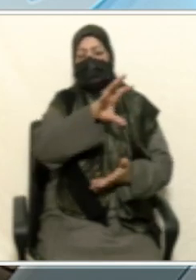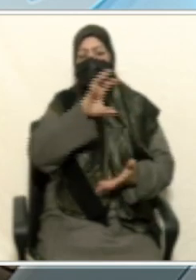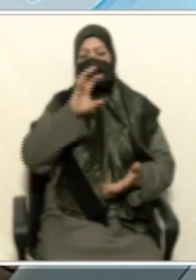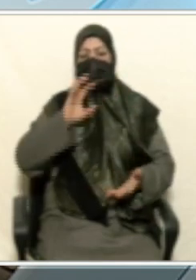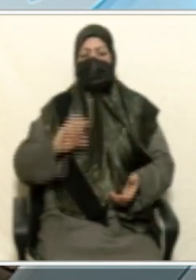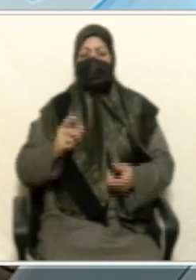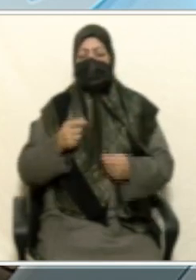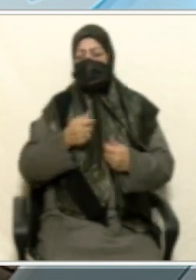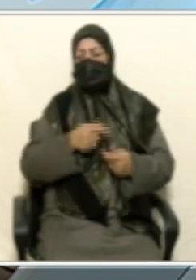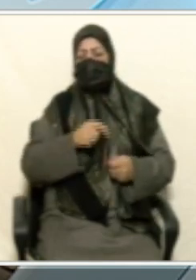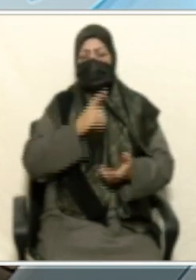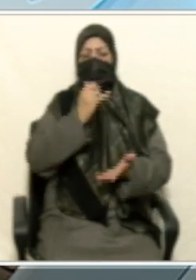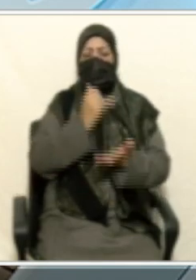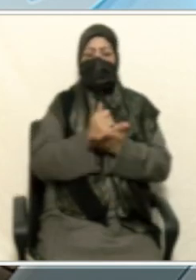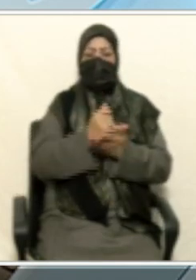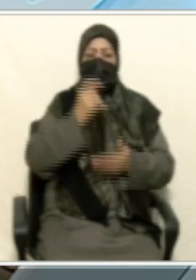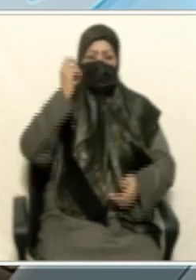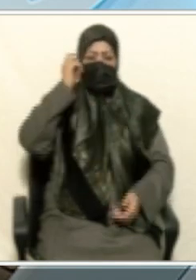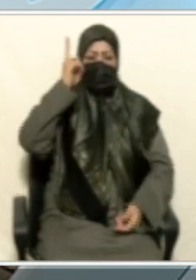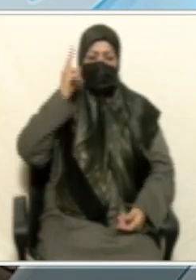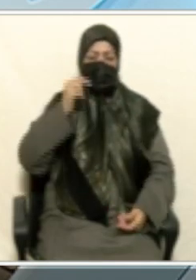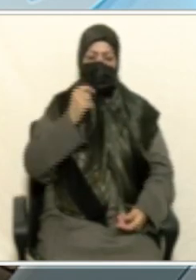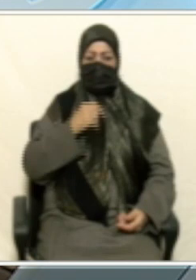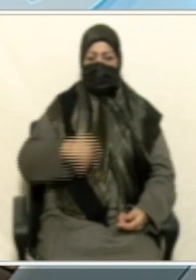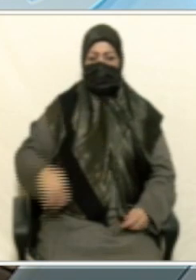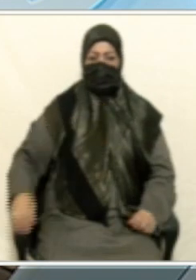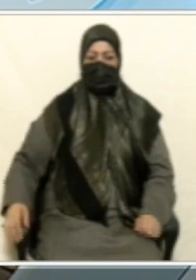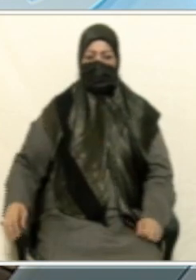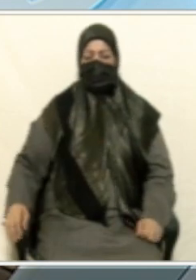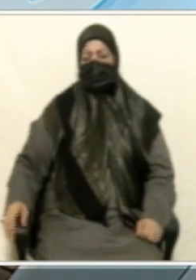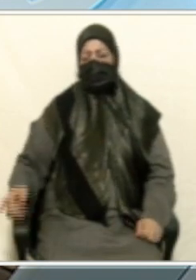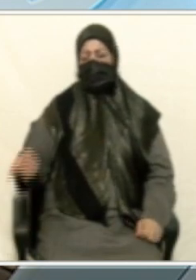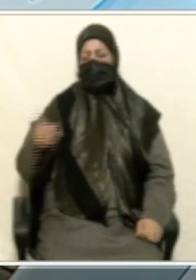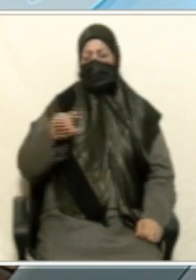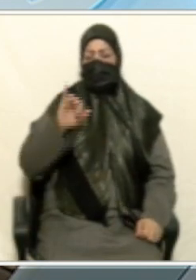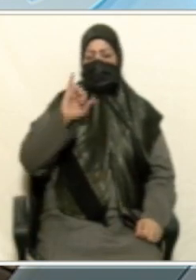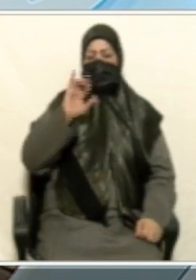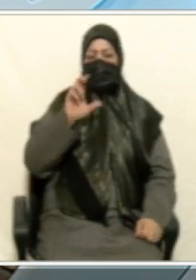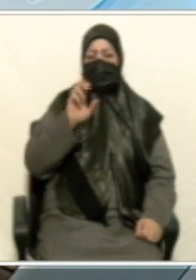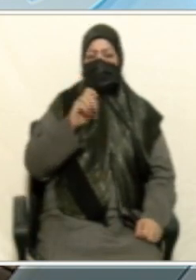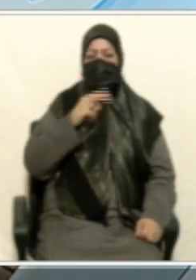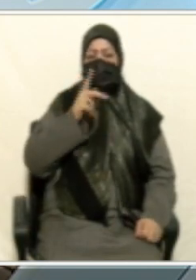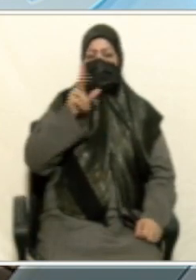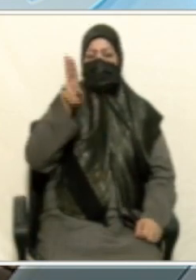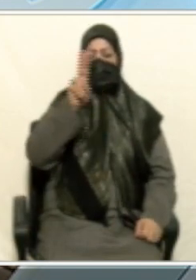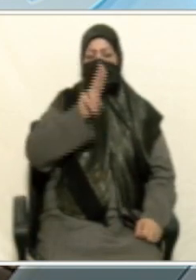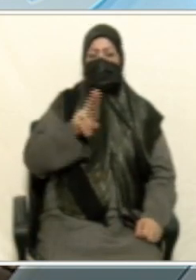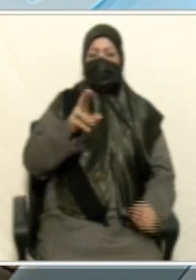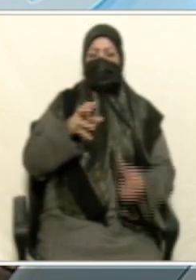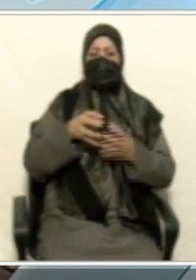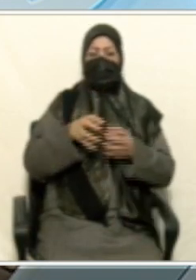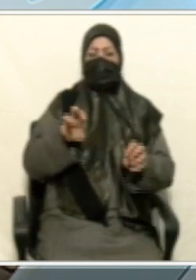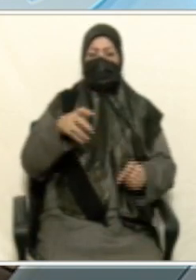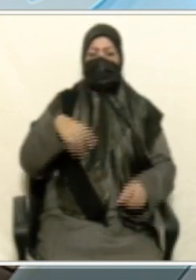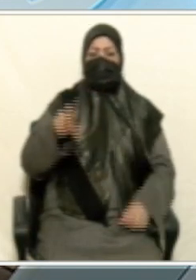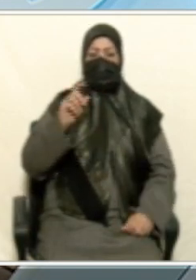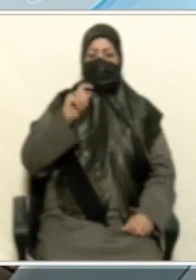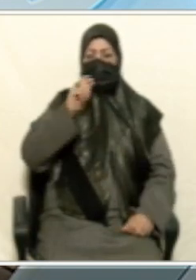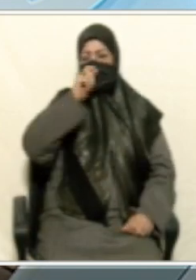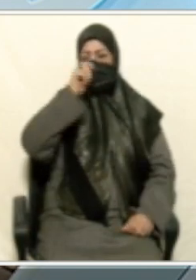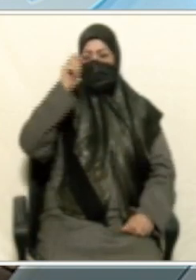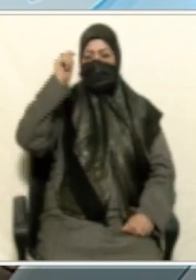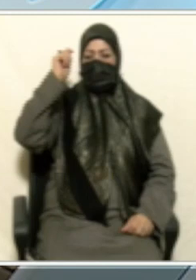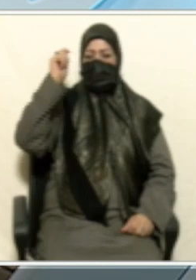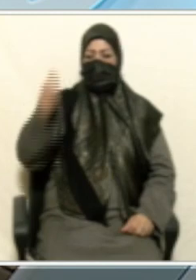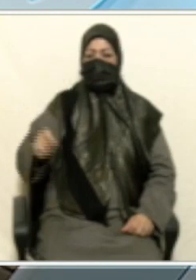أعلم. الأخ محمد يسأل يقول: ما هو الفرق بين الظالم اللي عارف روحه ظالم كما يقول هو يعني،